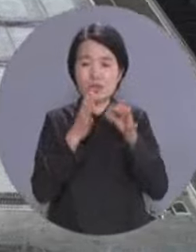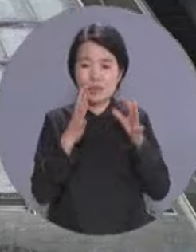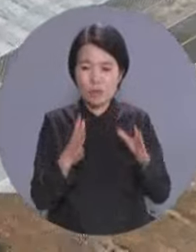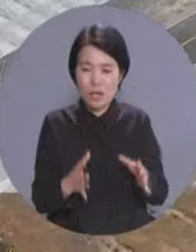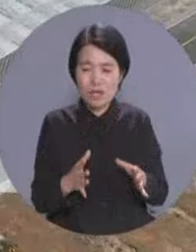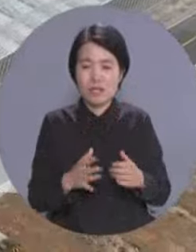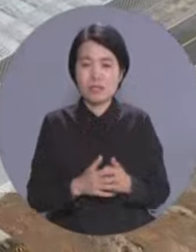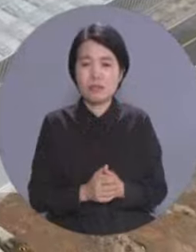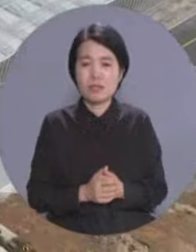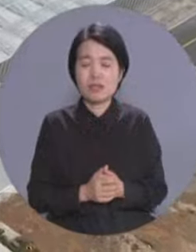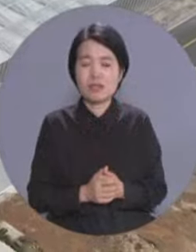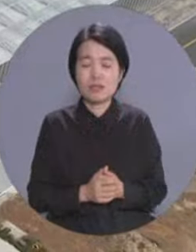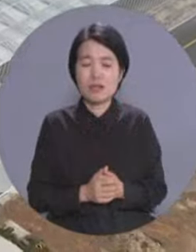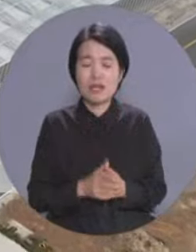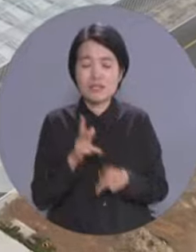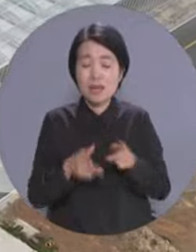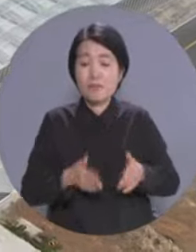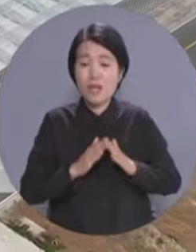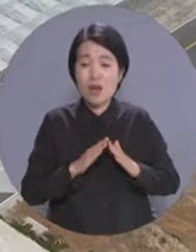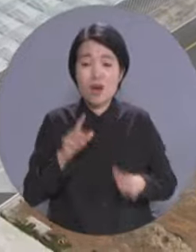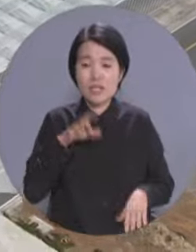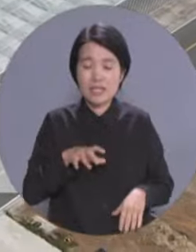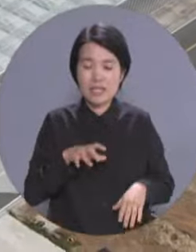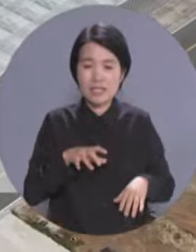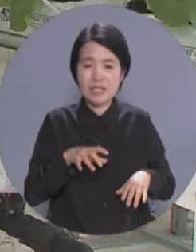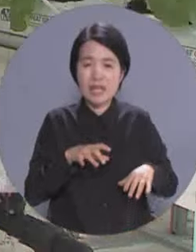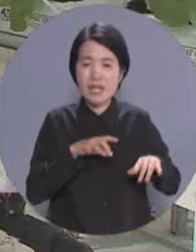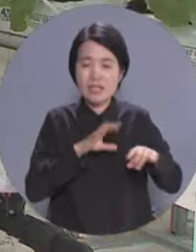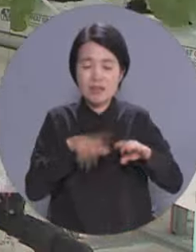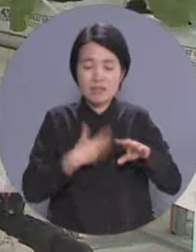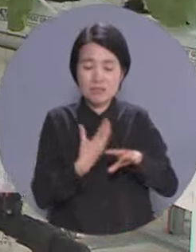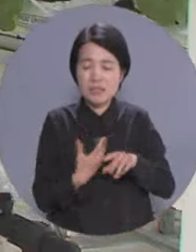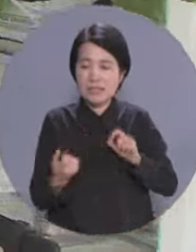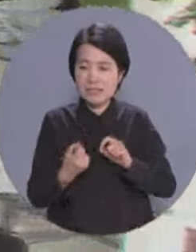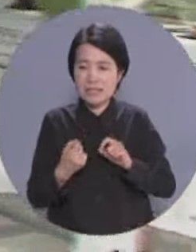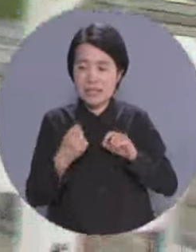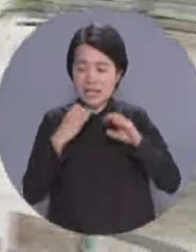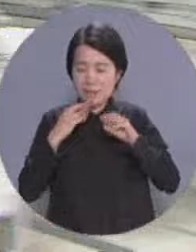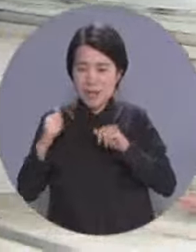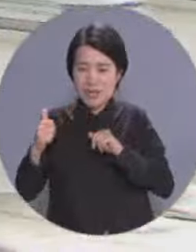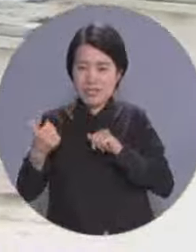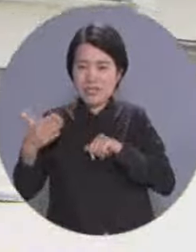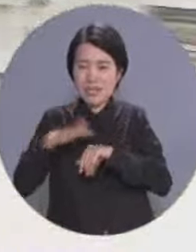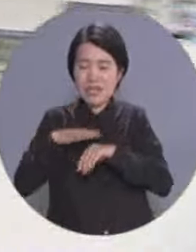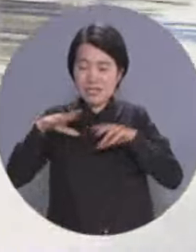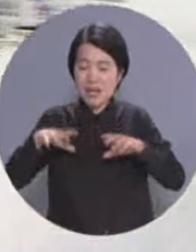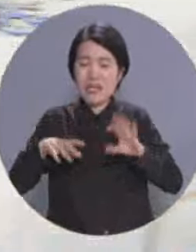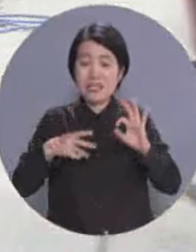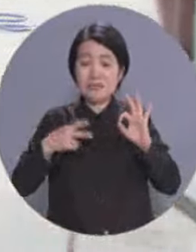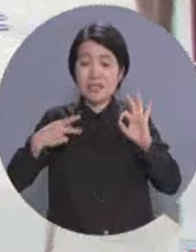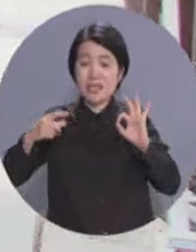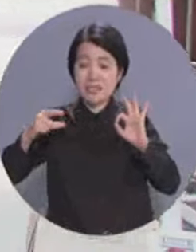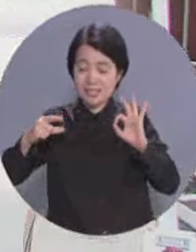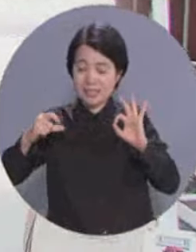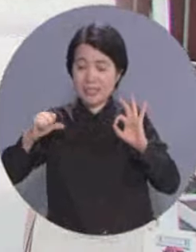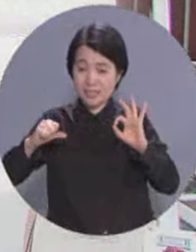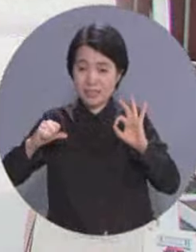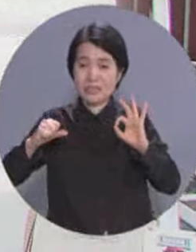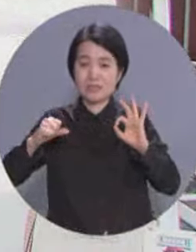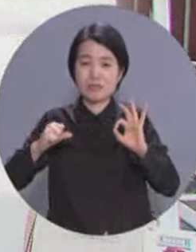사업으로 사업 예정지는 스마트팜 혁신 밸리와 인접한 고흥만 간척지 일원 타르 면이고